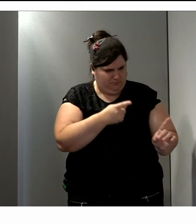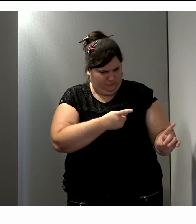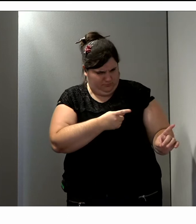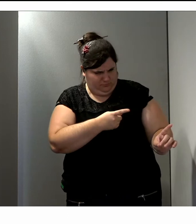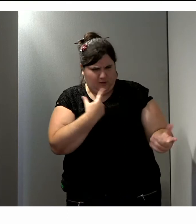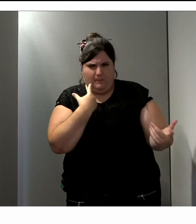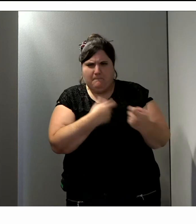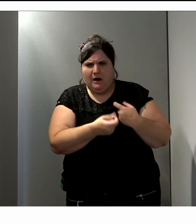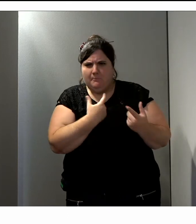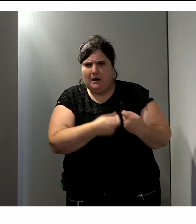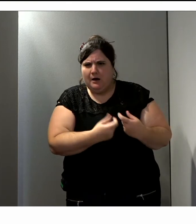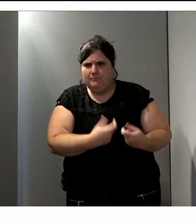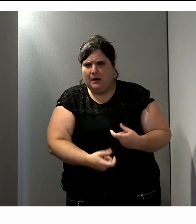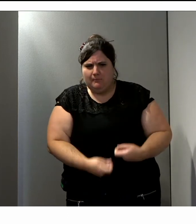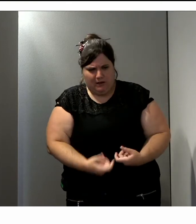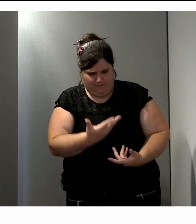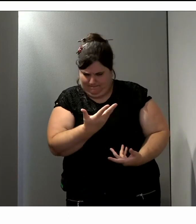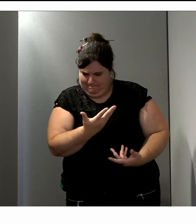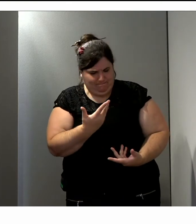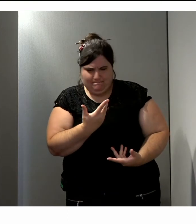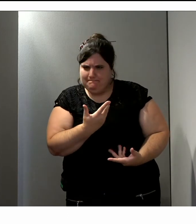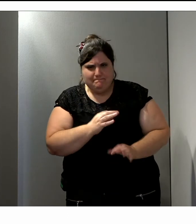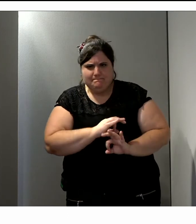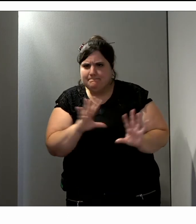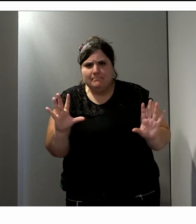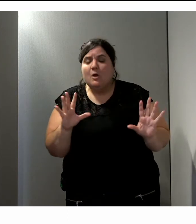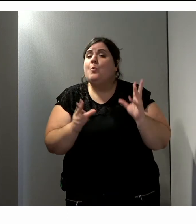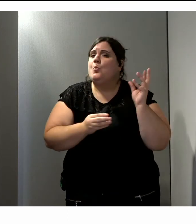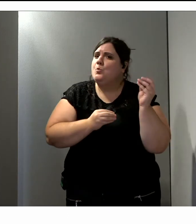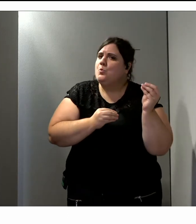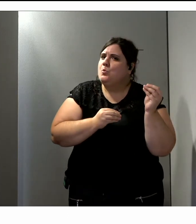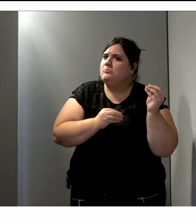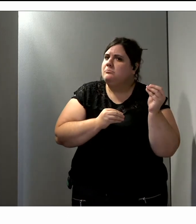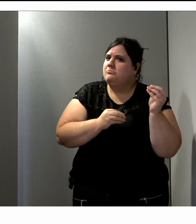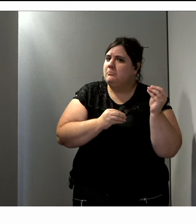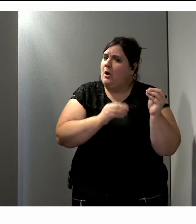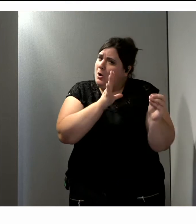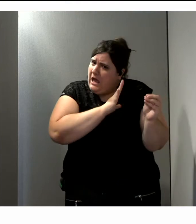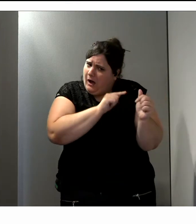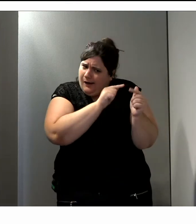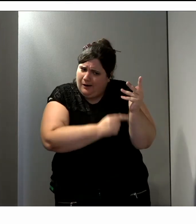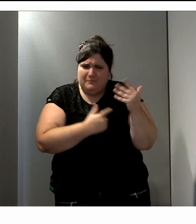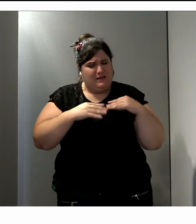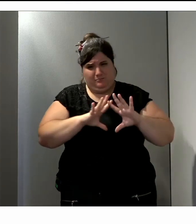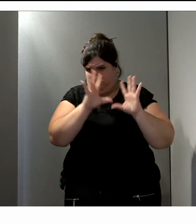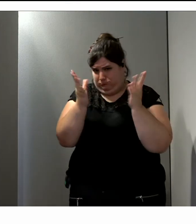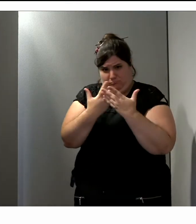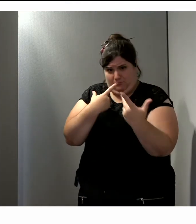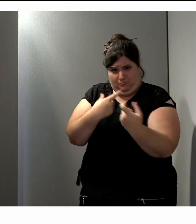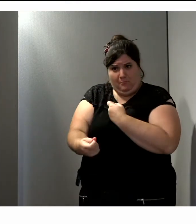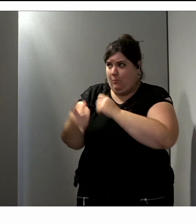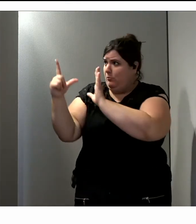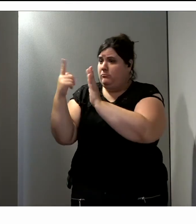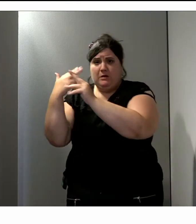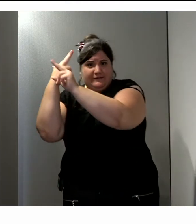ne correspond pas du tout ou d'une part, grande part, à la définition telle